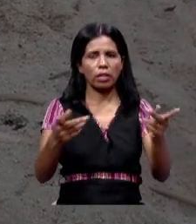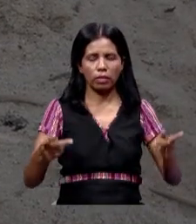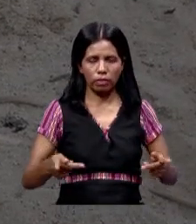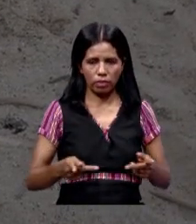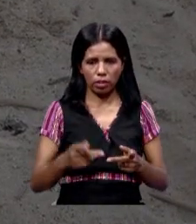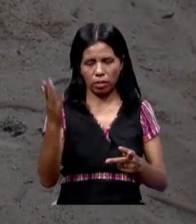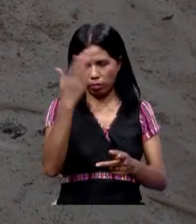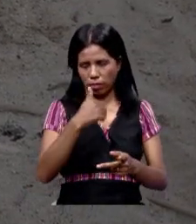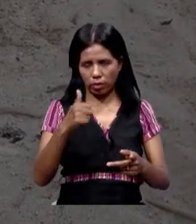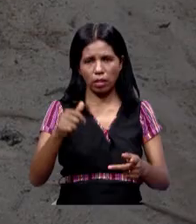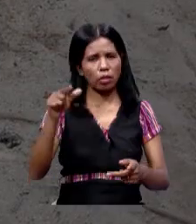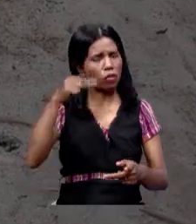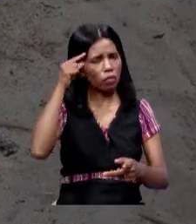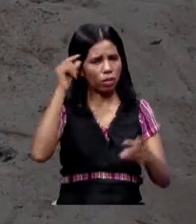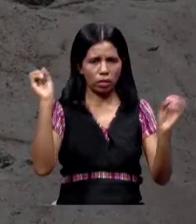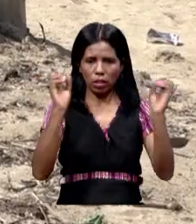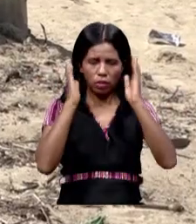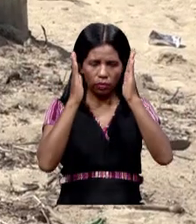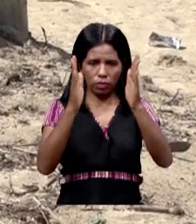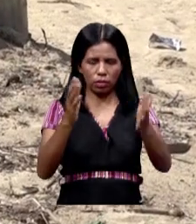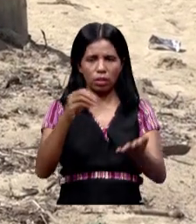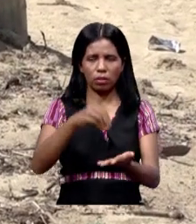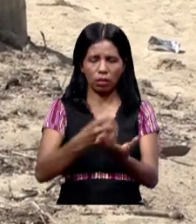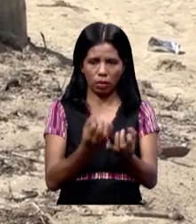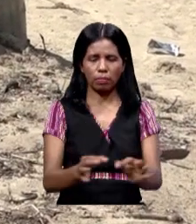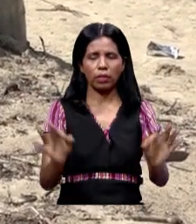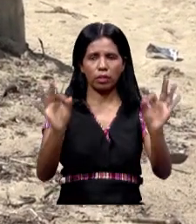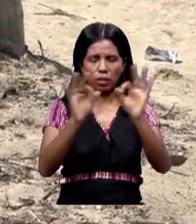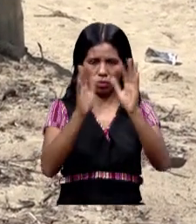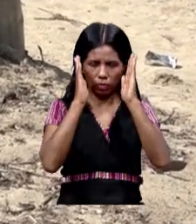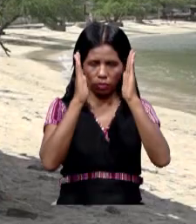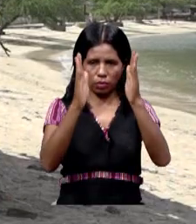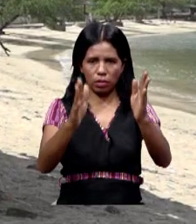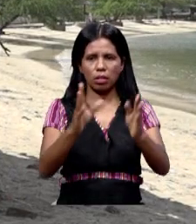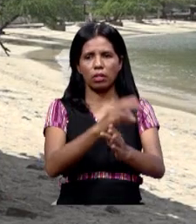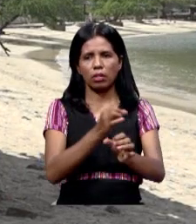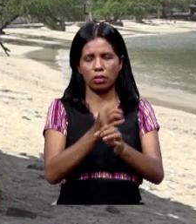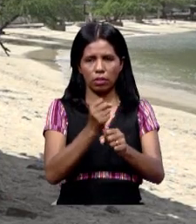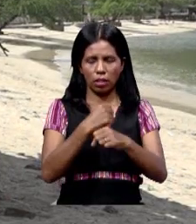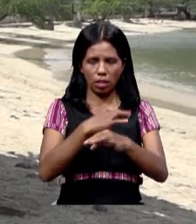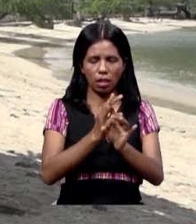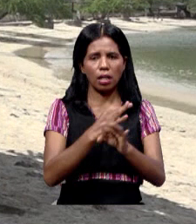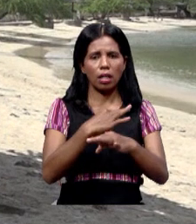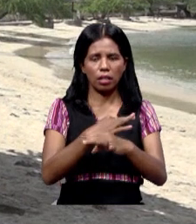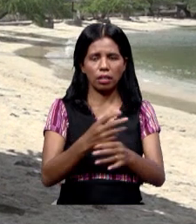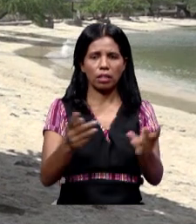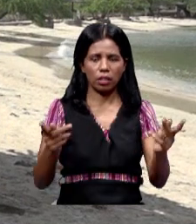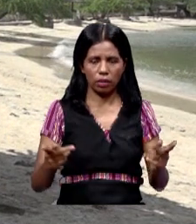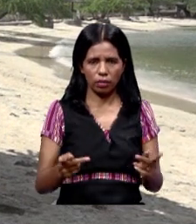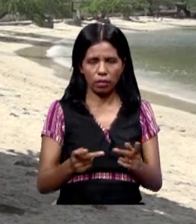alende ne governu la iha seridadi atu tau prioridadi no fo atensaun o di halo rehabilitasaun